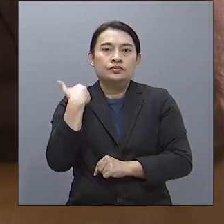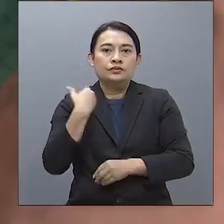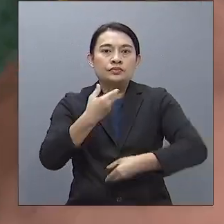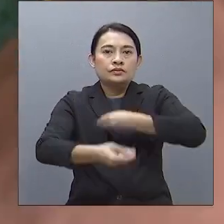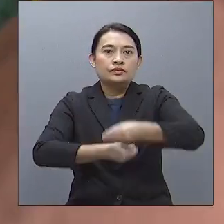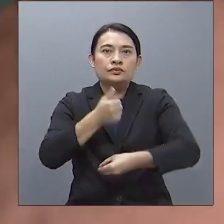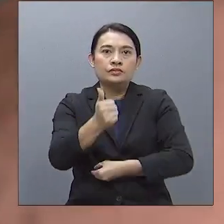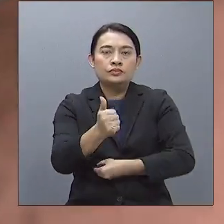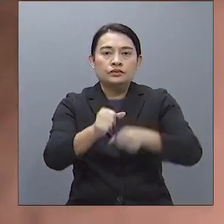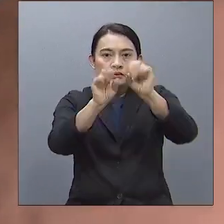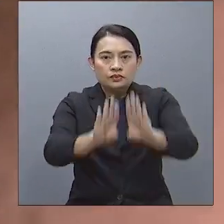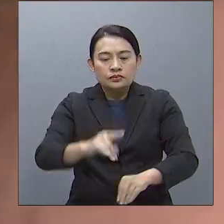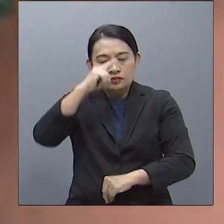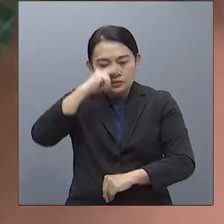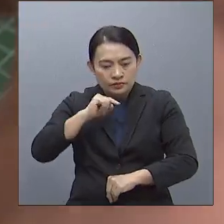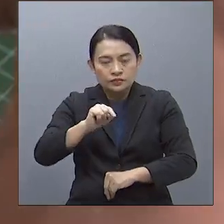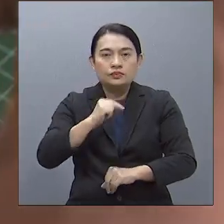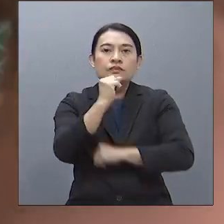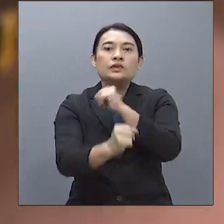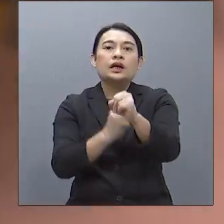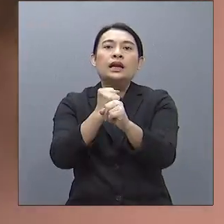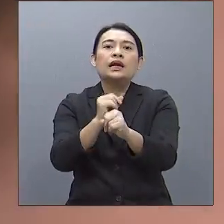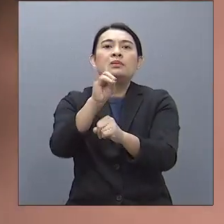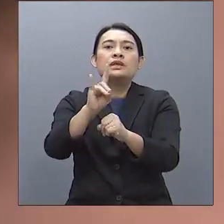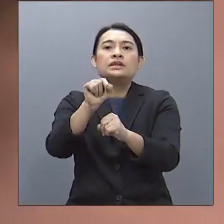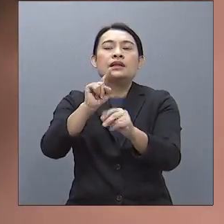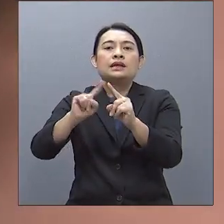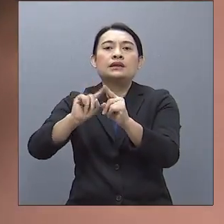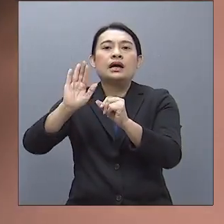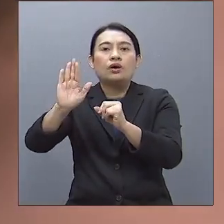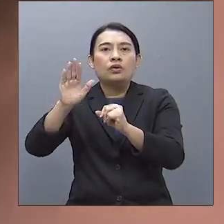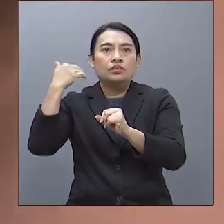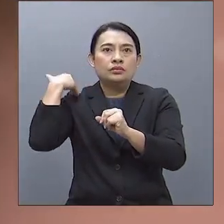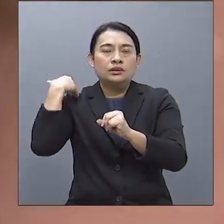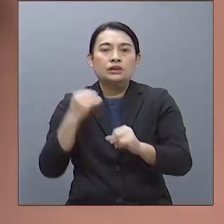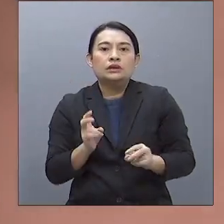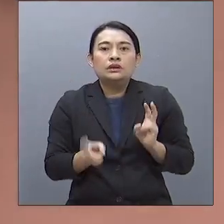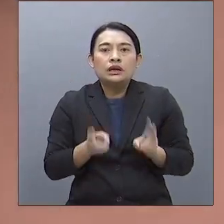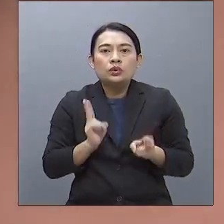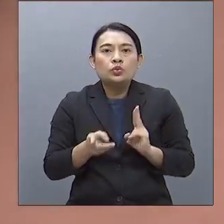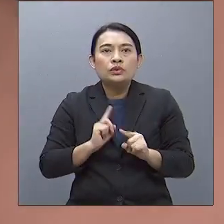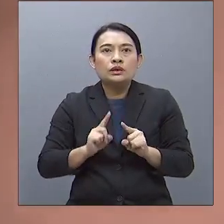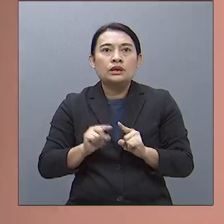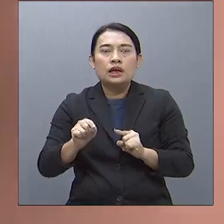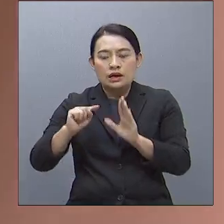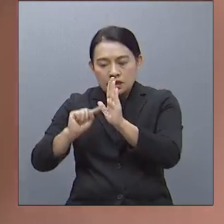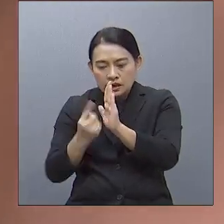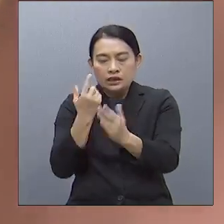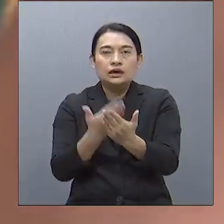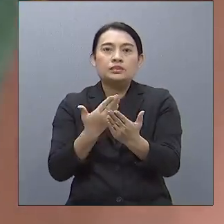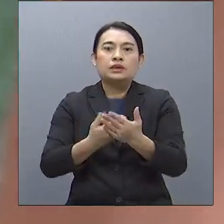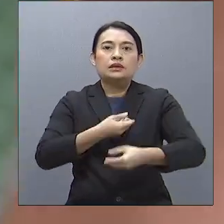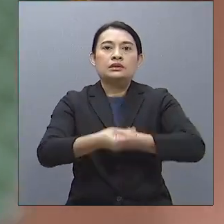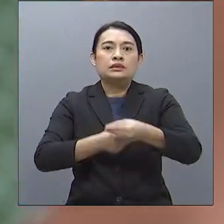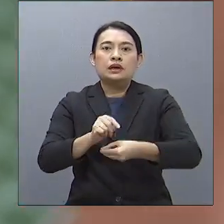ป็นลายไทยลายปีนักสัตว์หรือว่าลายการ์ตูนต่างๆได้หลายรูปแบบครับราคาเริ่มต้นนะงานฝีมือผมว่ายังถูกไปด้วยซ้ำ